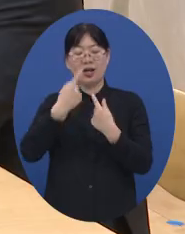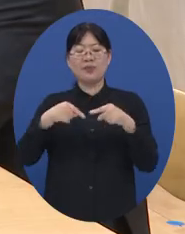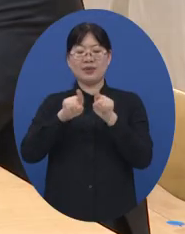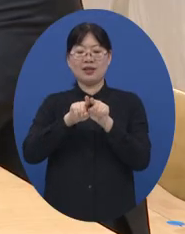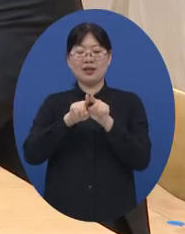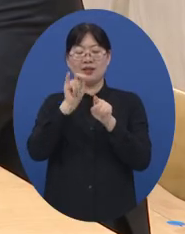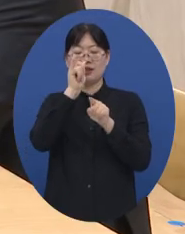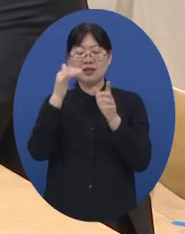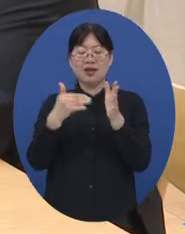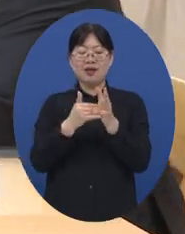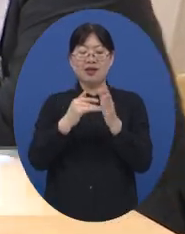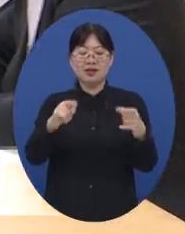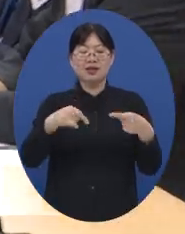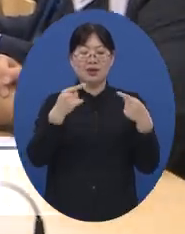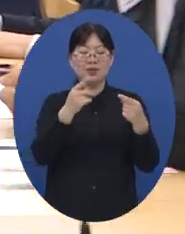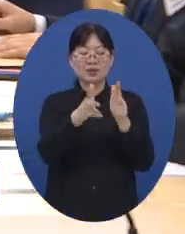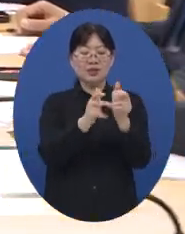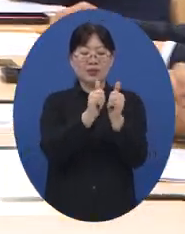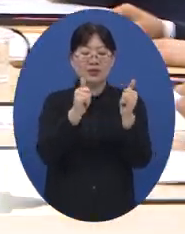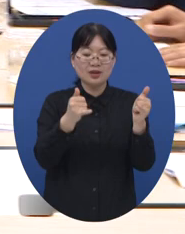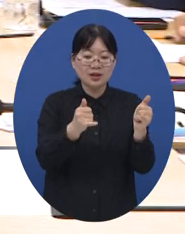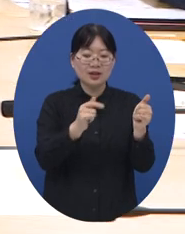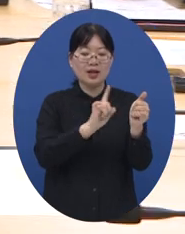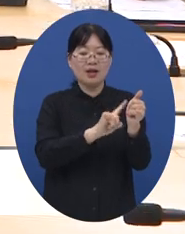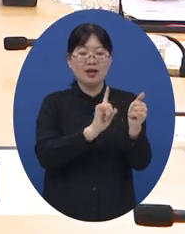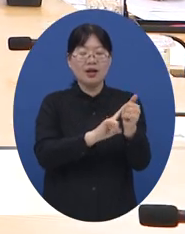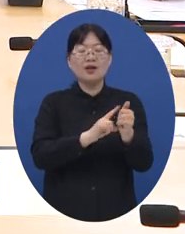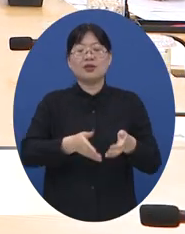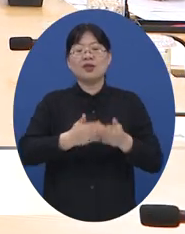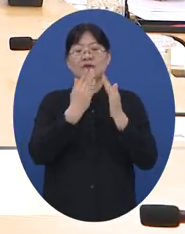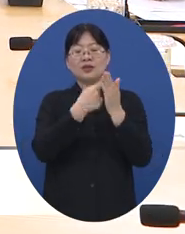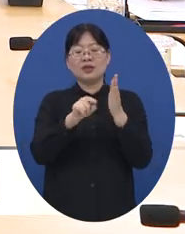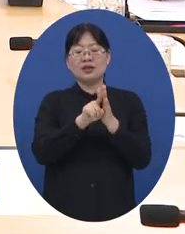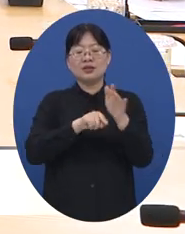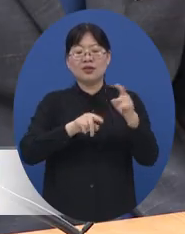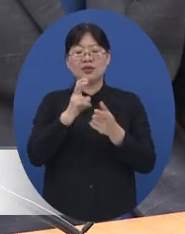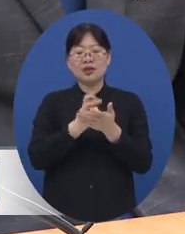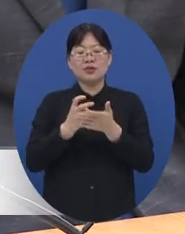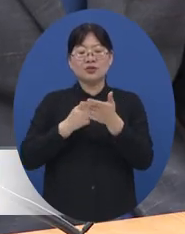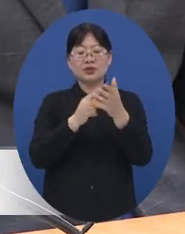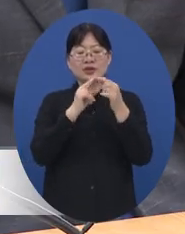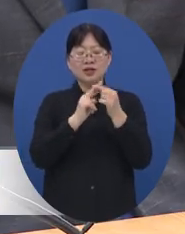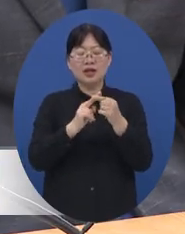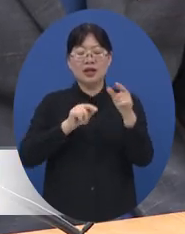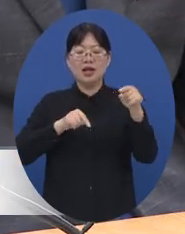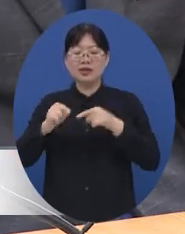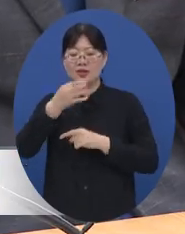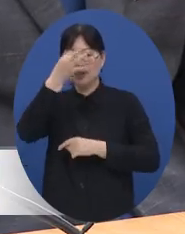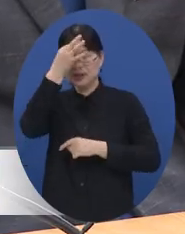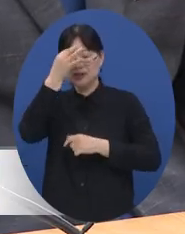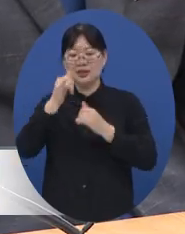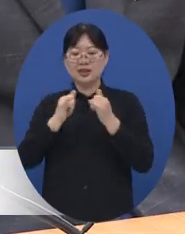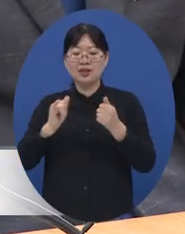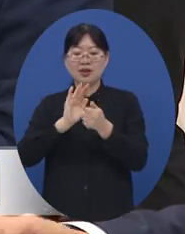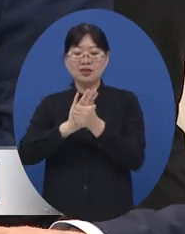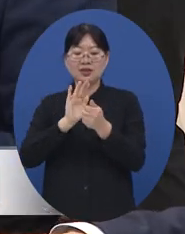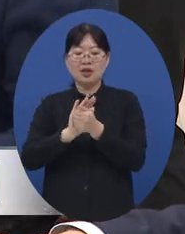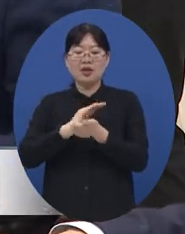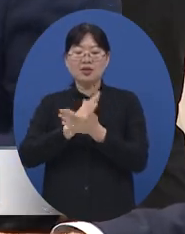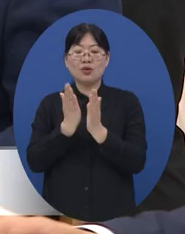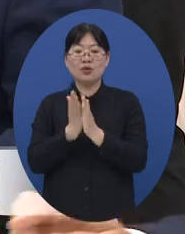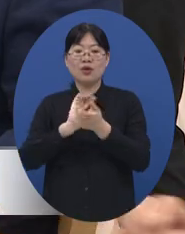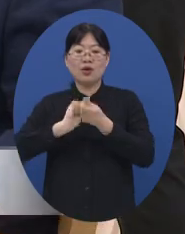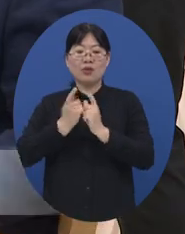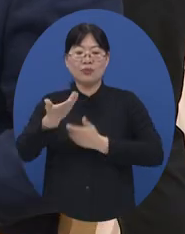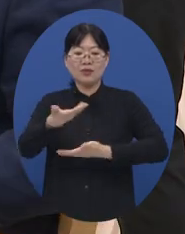함께하겠습니다. 컨소시엄 참여 사업자들은 드론 실증 도시 조성을 위한 정책 추진부터 행정과 기술, 인력 지원 등에